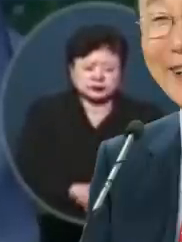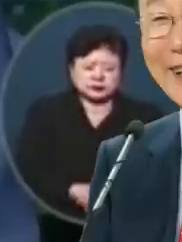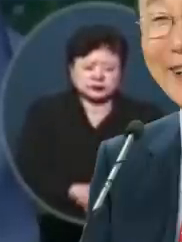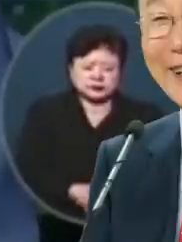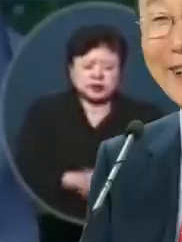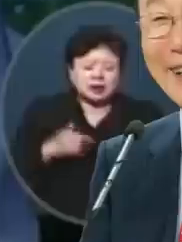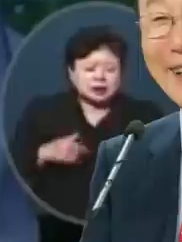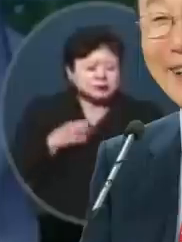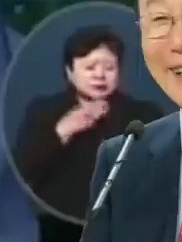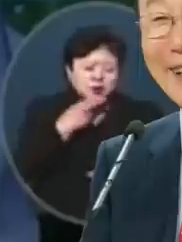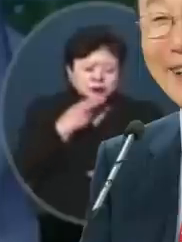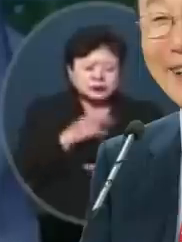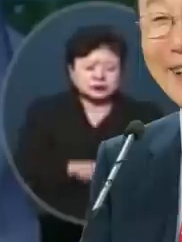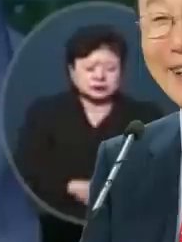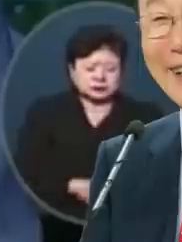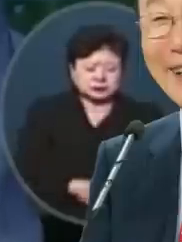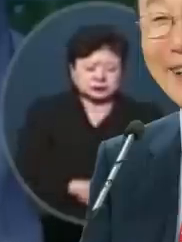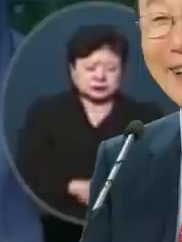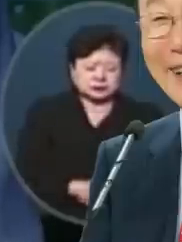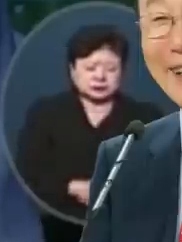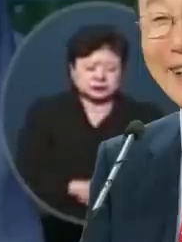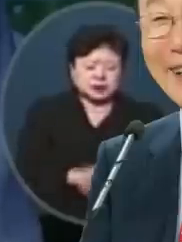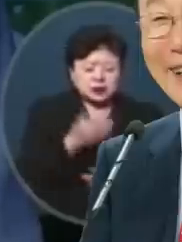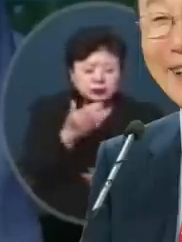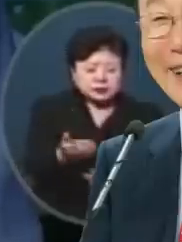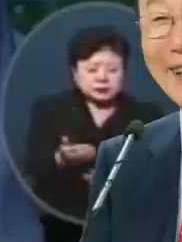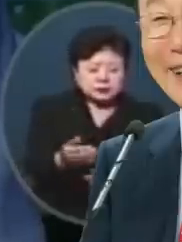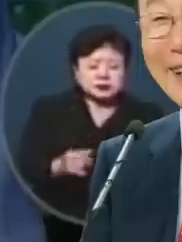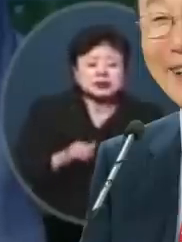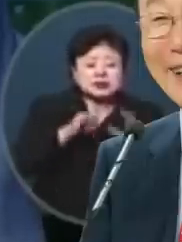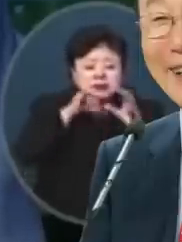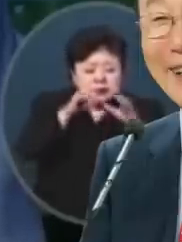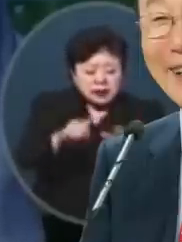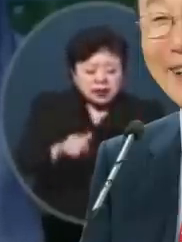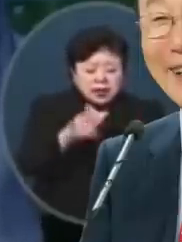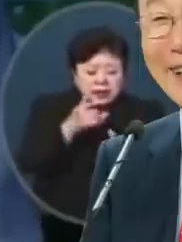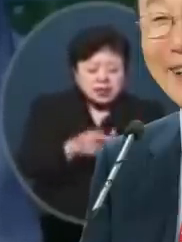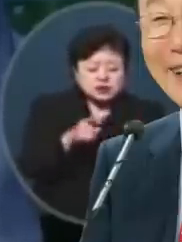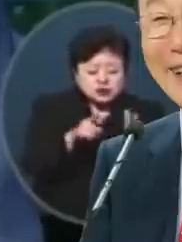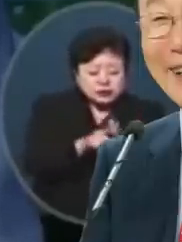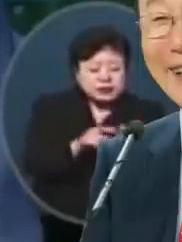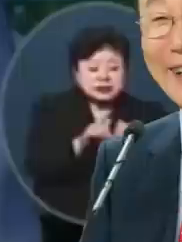기쁨이 없는 것입니다. 여러분, 이 세상에 예수 믿는